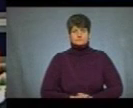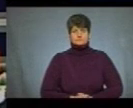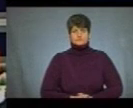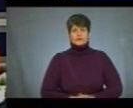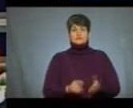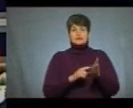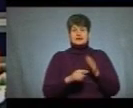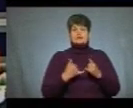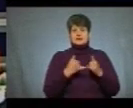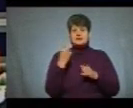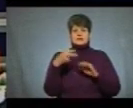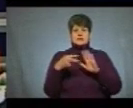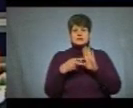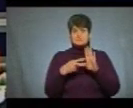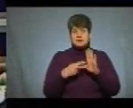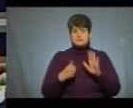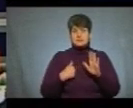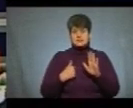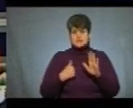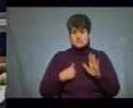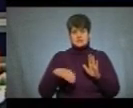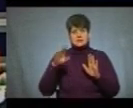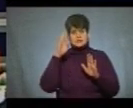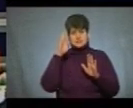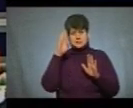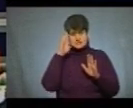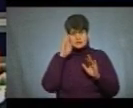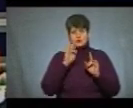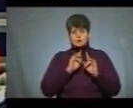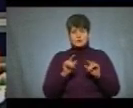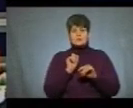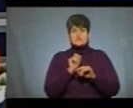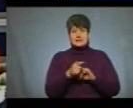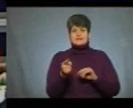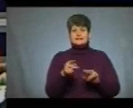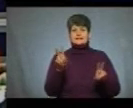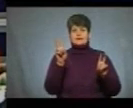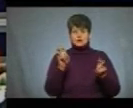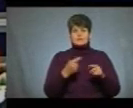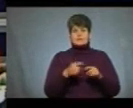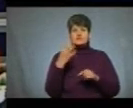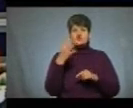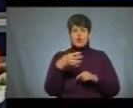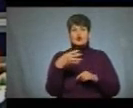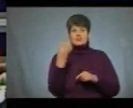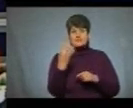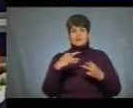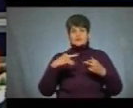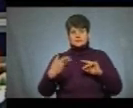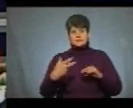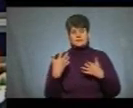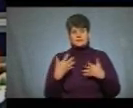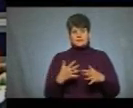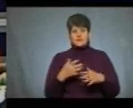Зазначу, для 27 бійців роти патрульної служби поліції особливого призначення «Тернопіль» – це 44-та ротація,